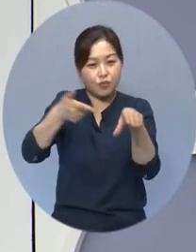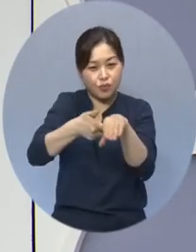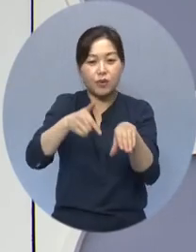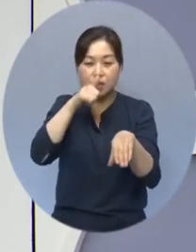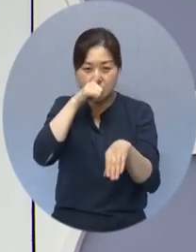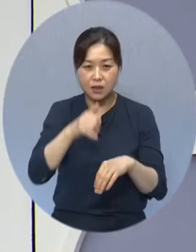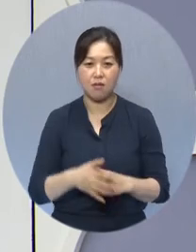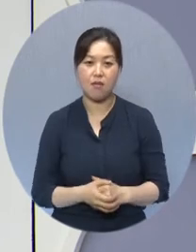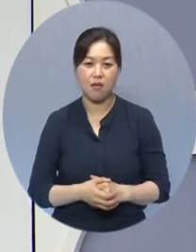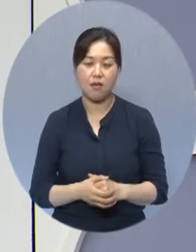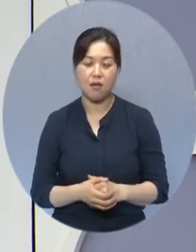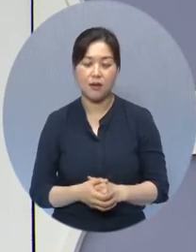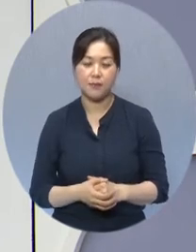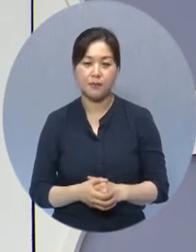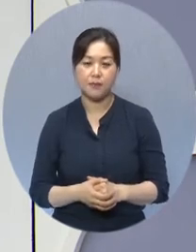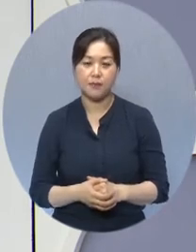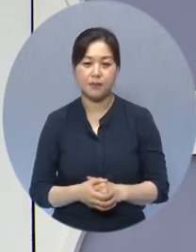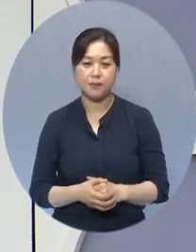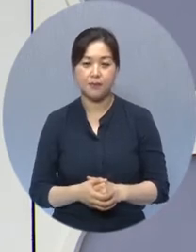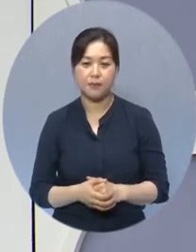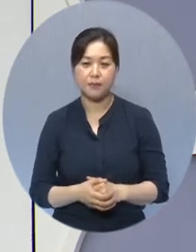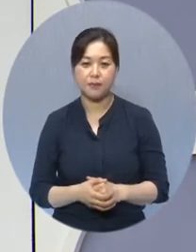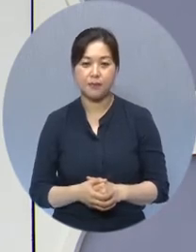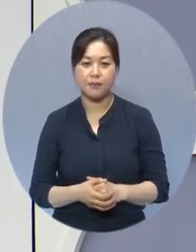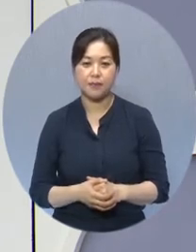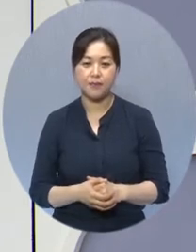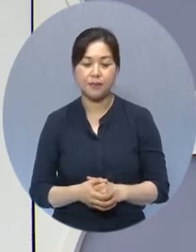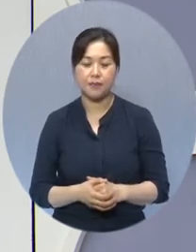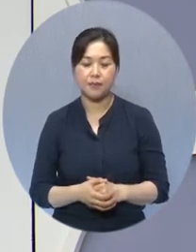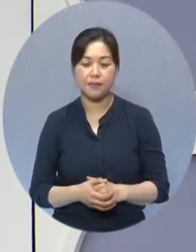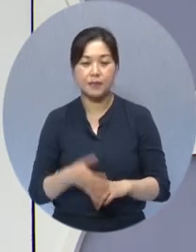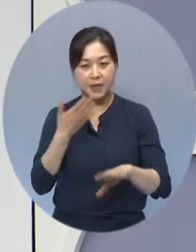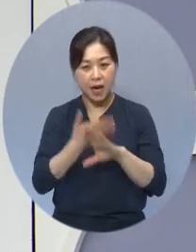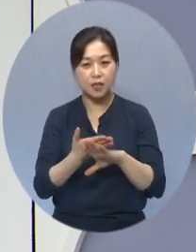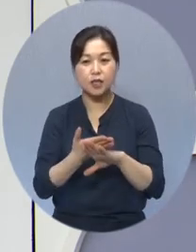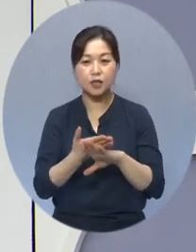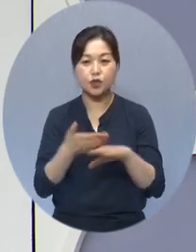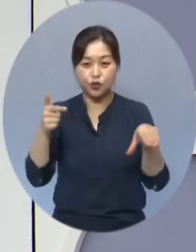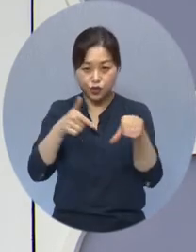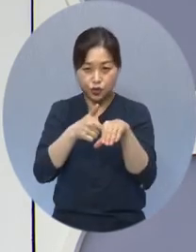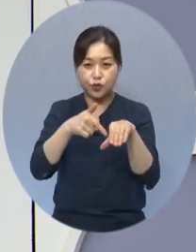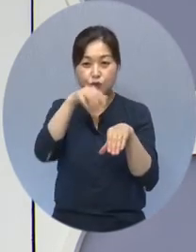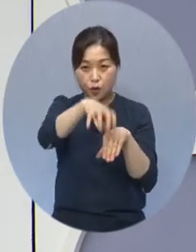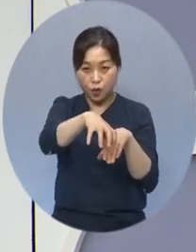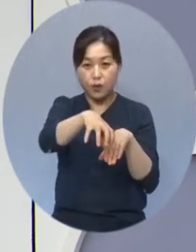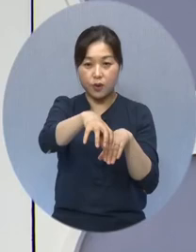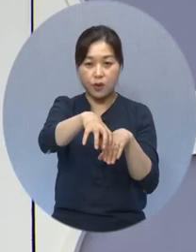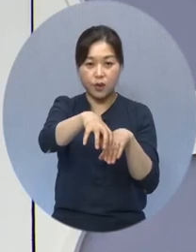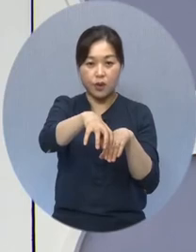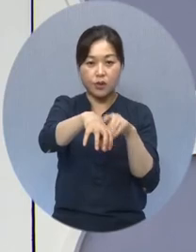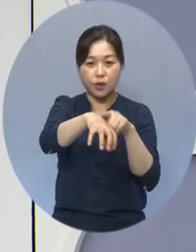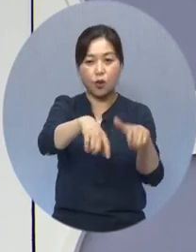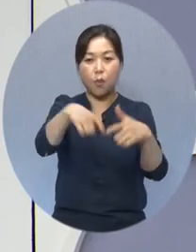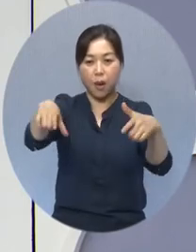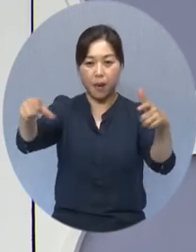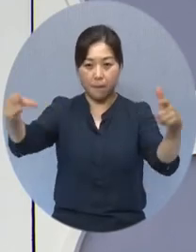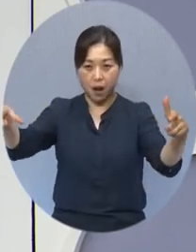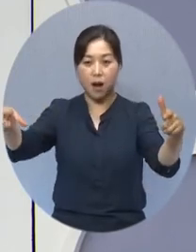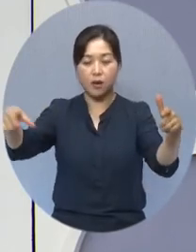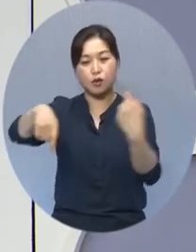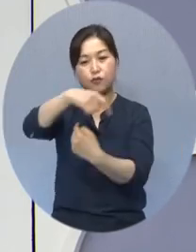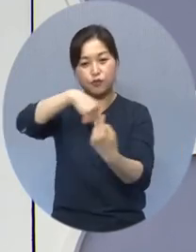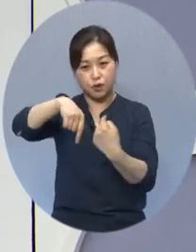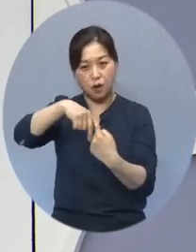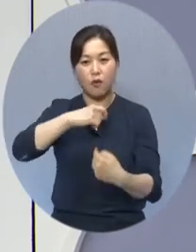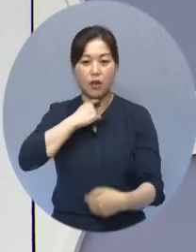편리를 봐드리는 거죠. 네. 네, 그래서 그 부분이 이제 다른 주유소에서도 그 시작되어서 운영되기를